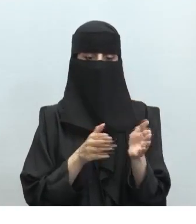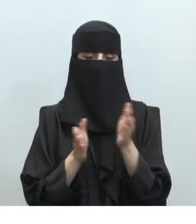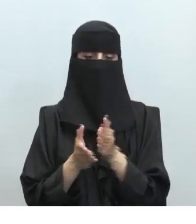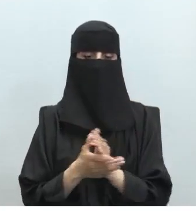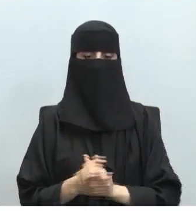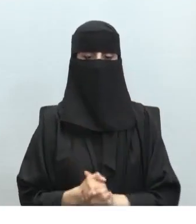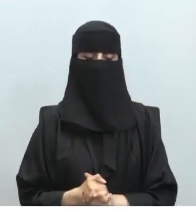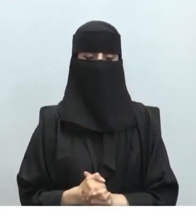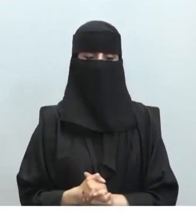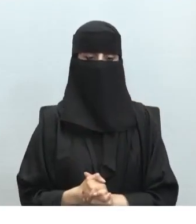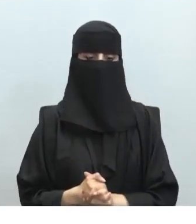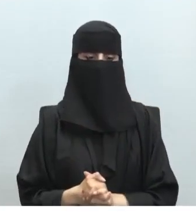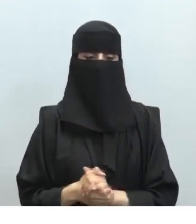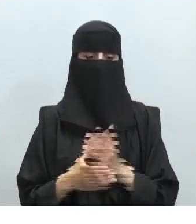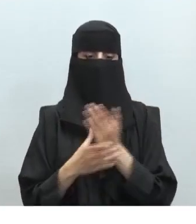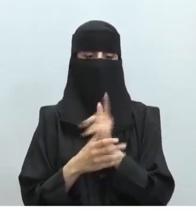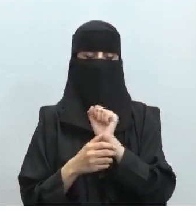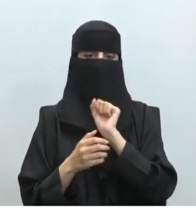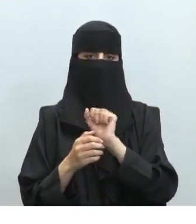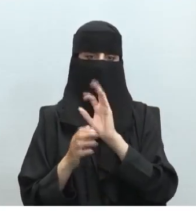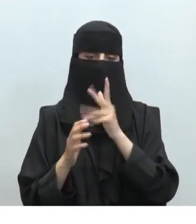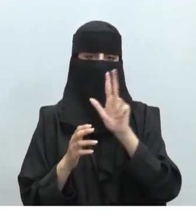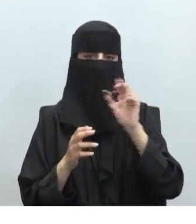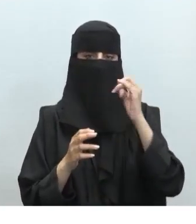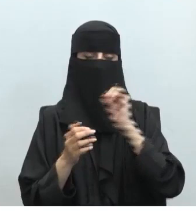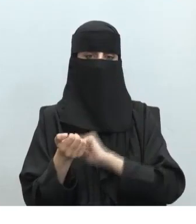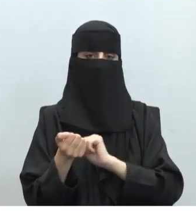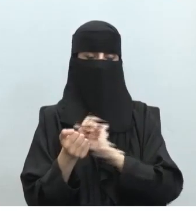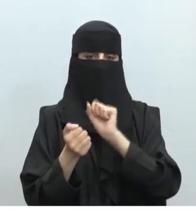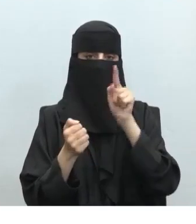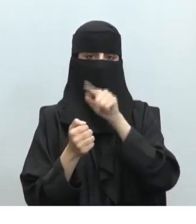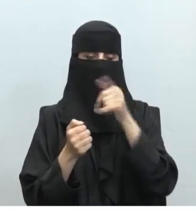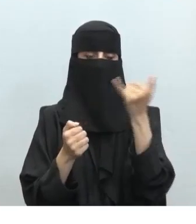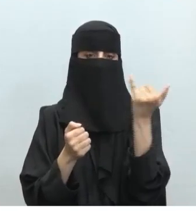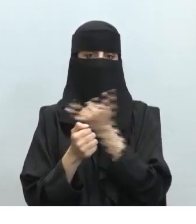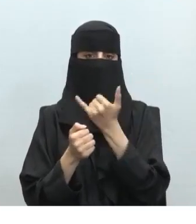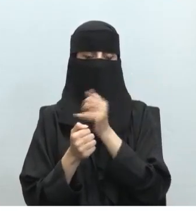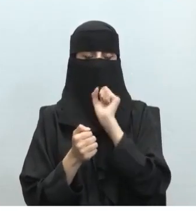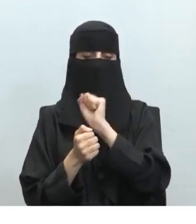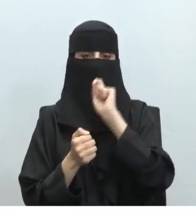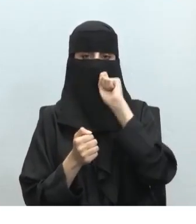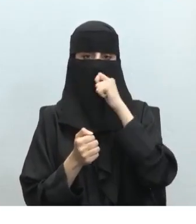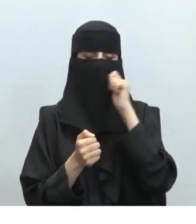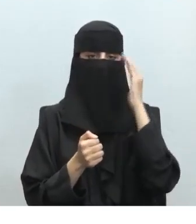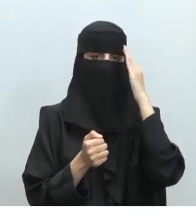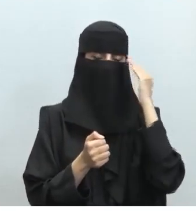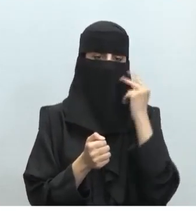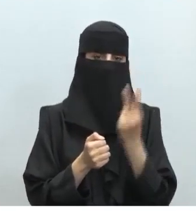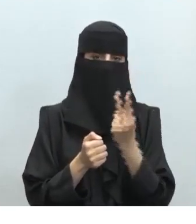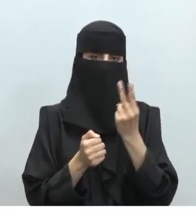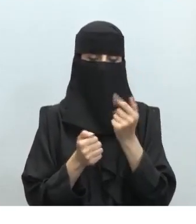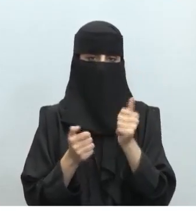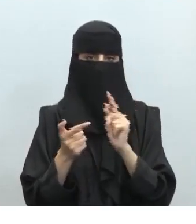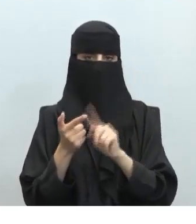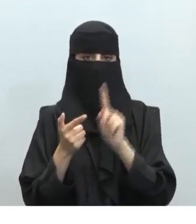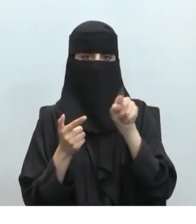مثل ما يذكر بتحديد على مستوى الجينات اكس ضروري للذكور والاناث بينما واي هو ضروري لظهور الصفات